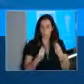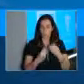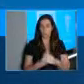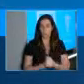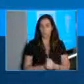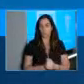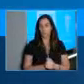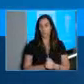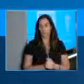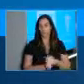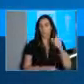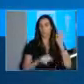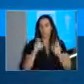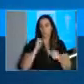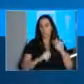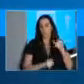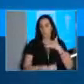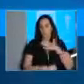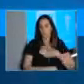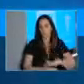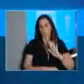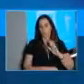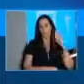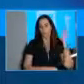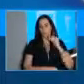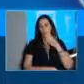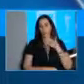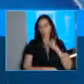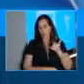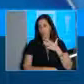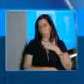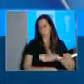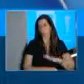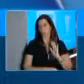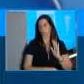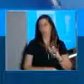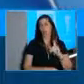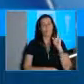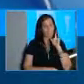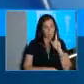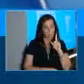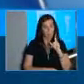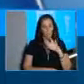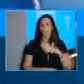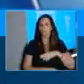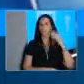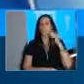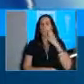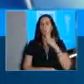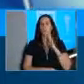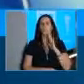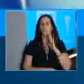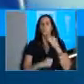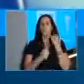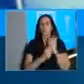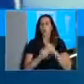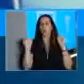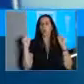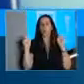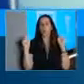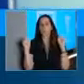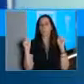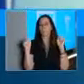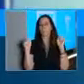הן שהציבור אכן רוצה לימודי יהדות. אלא שהוא רוצה לימודי יהדות